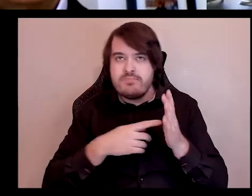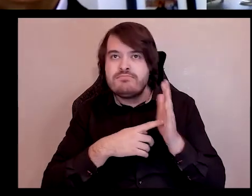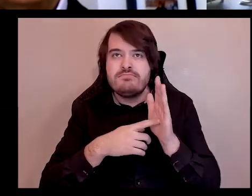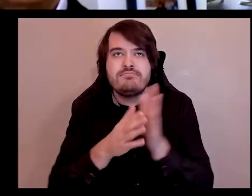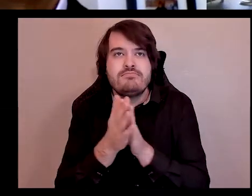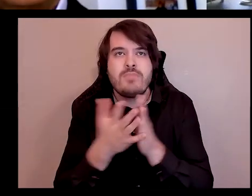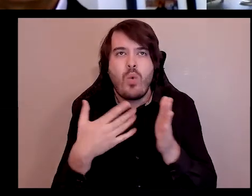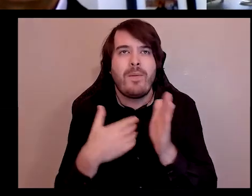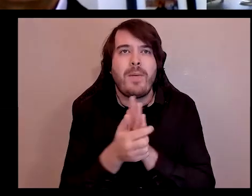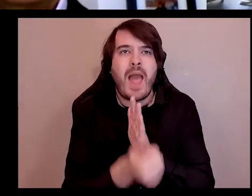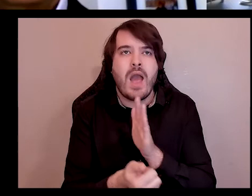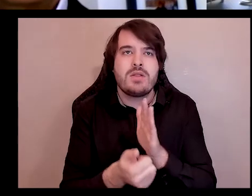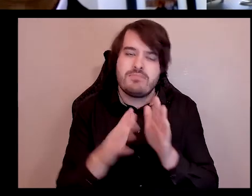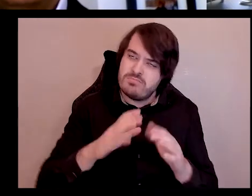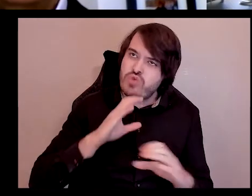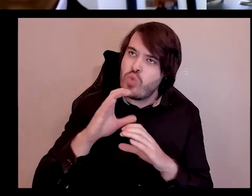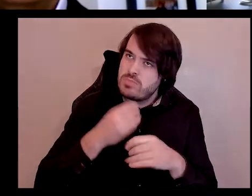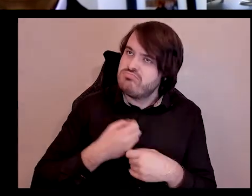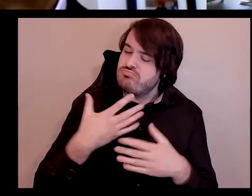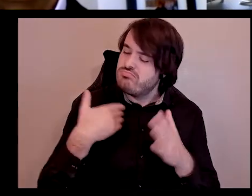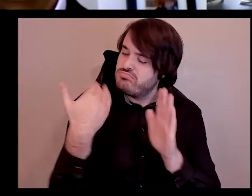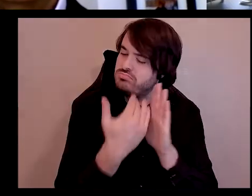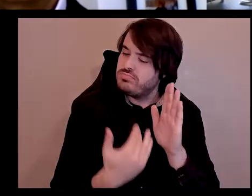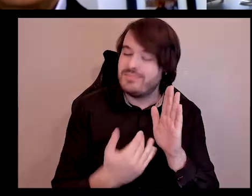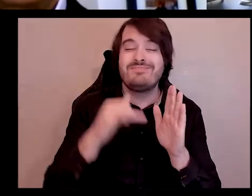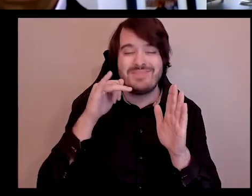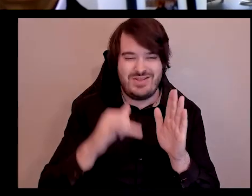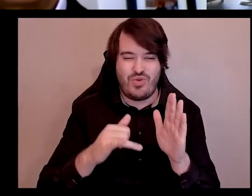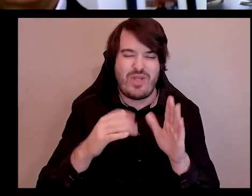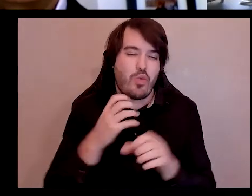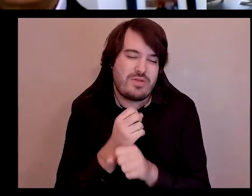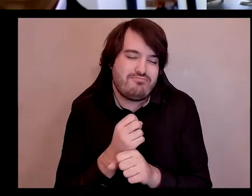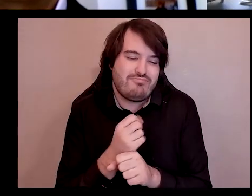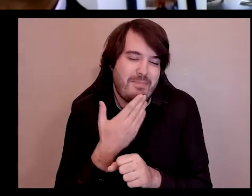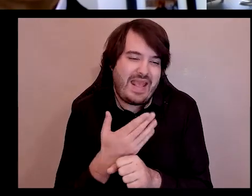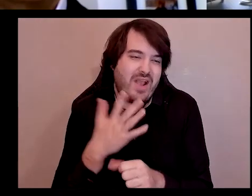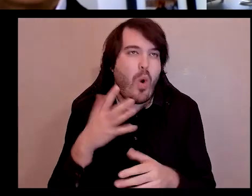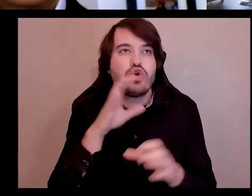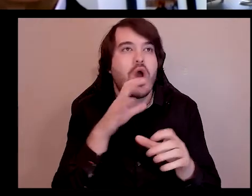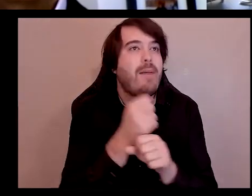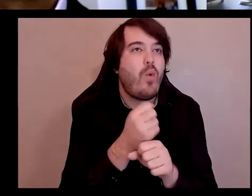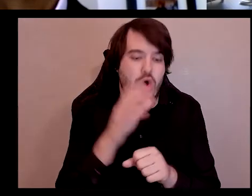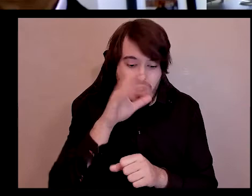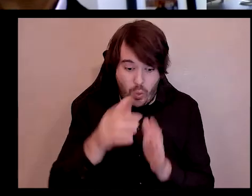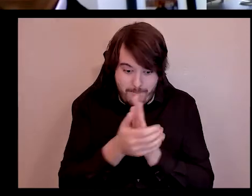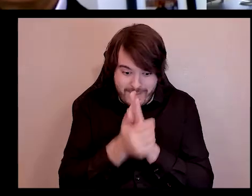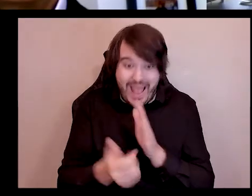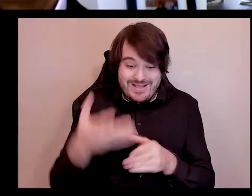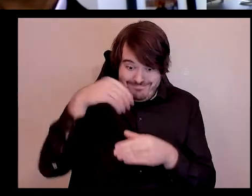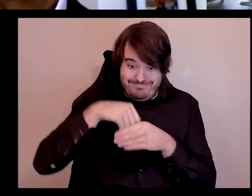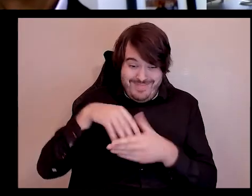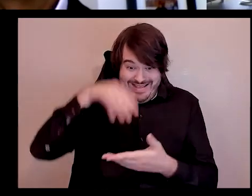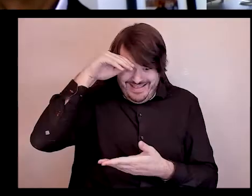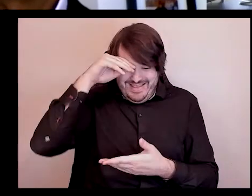mais développer davantage sa connaissance de ses valeurs, de ses compétences et de ses intérêts, les faire